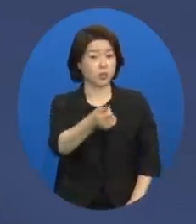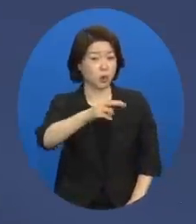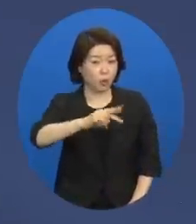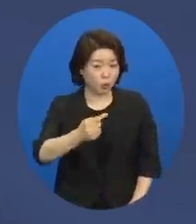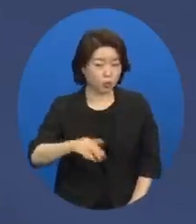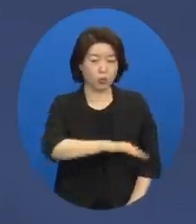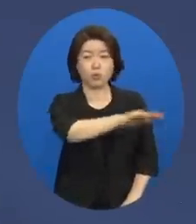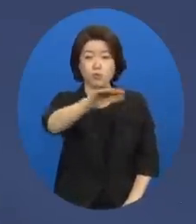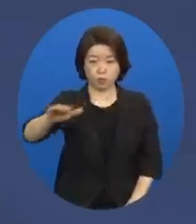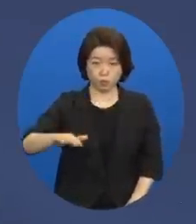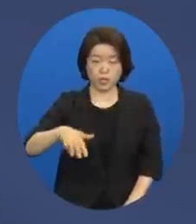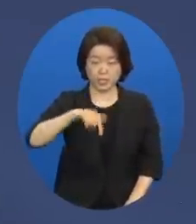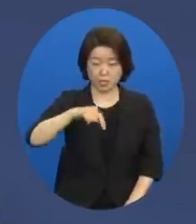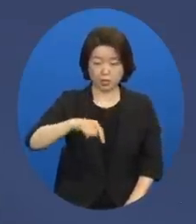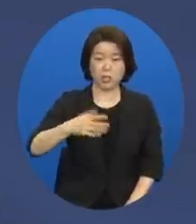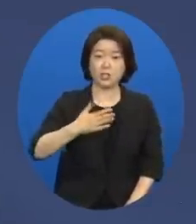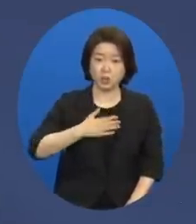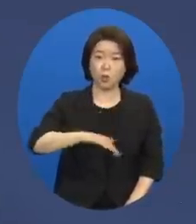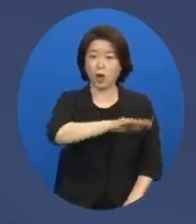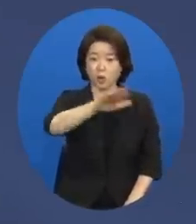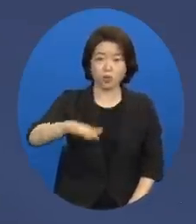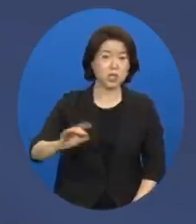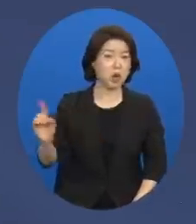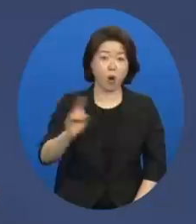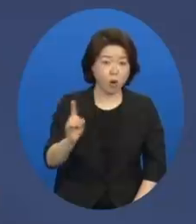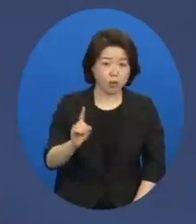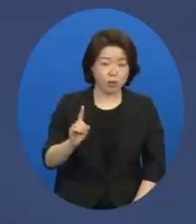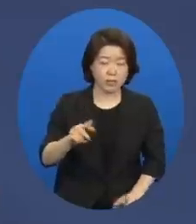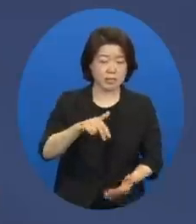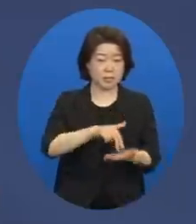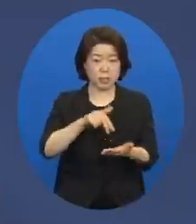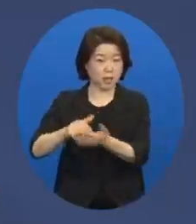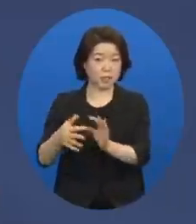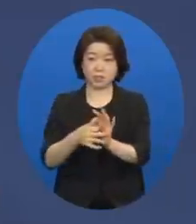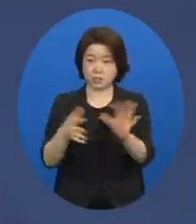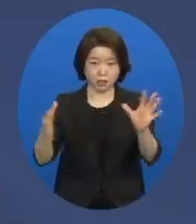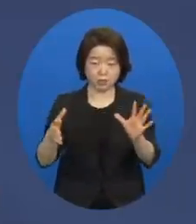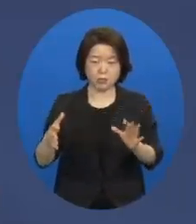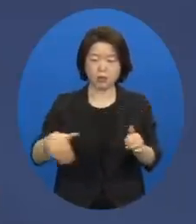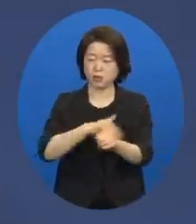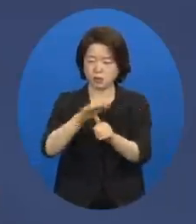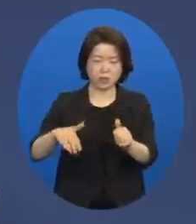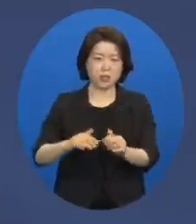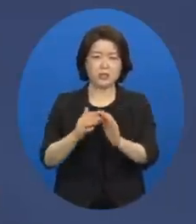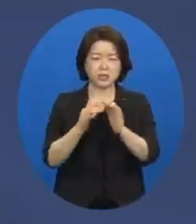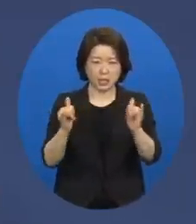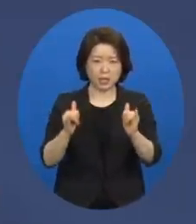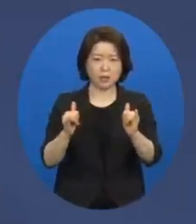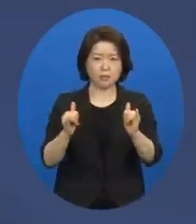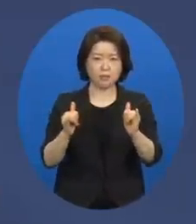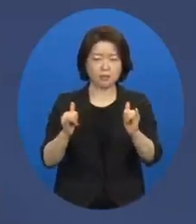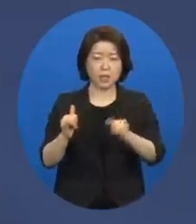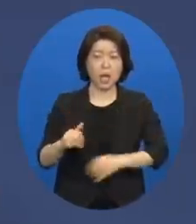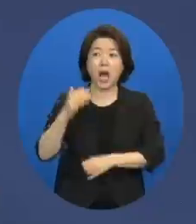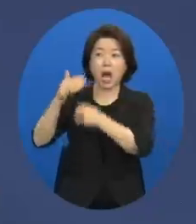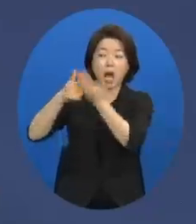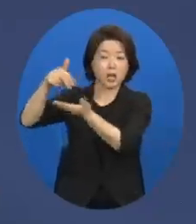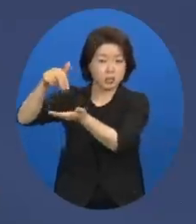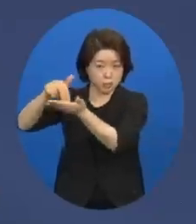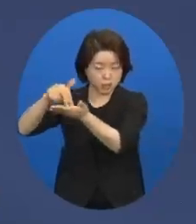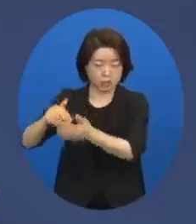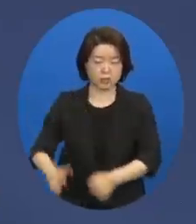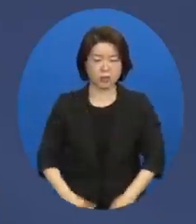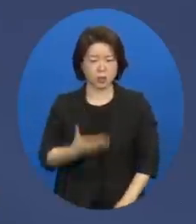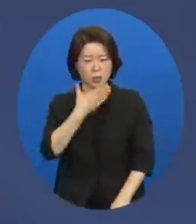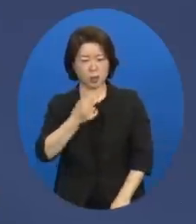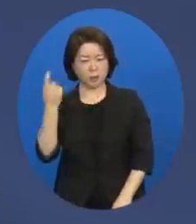여기 계시는 저와 여러분 어떤 어느 처지에 있든지 어떤 한 분도 하나님에게 있어서 복음의